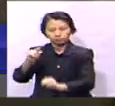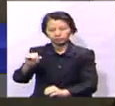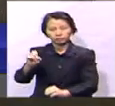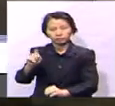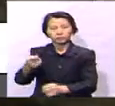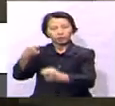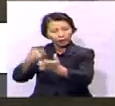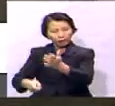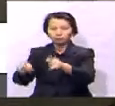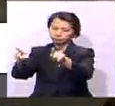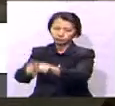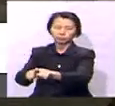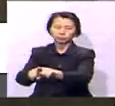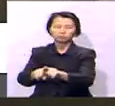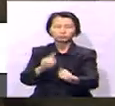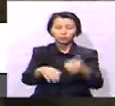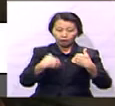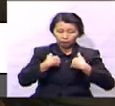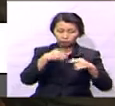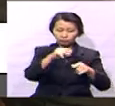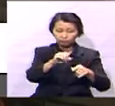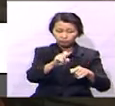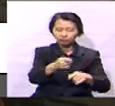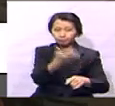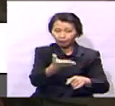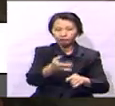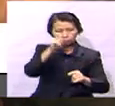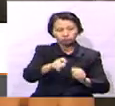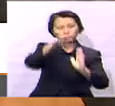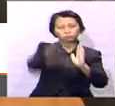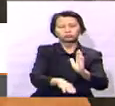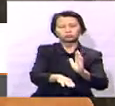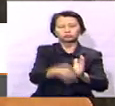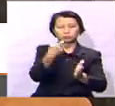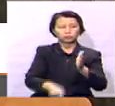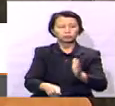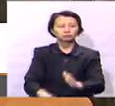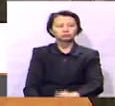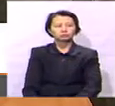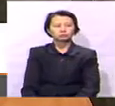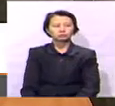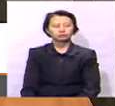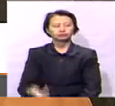sama. Kalau boleh, saya minta kerjasama daripada pihak peniaga untuk sama-sama